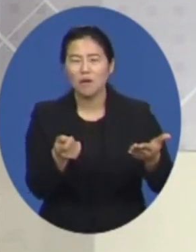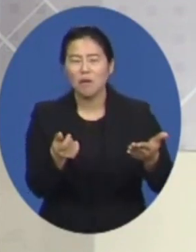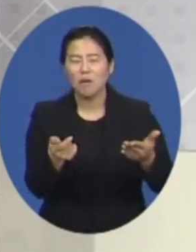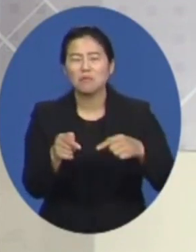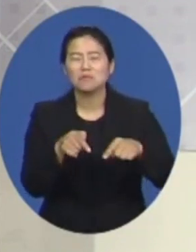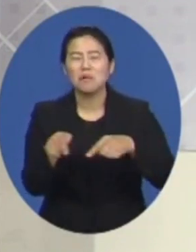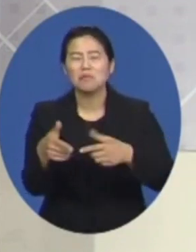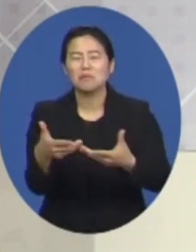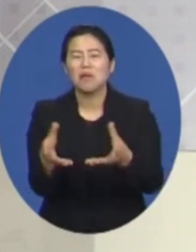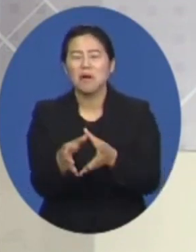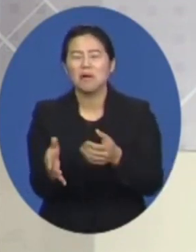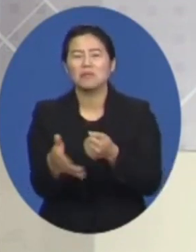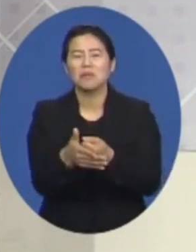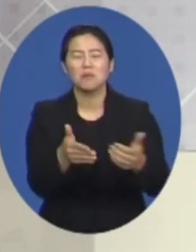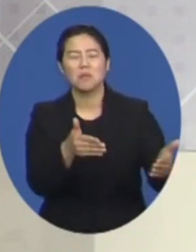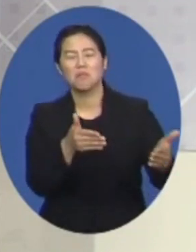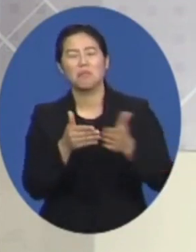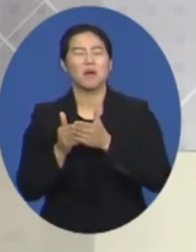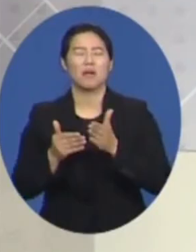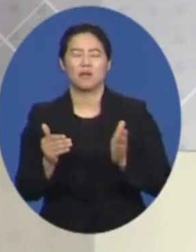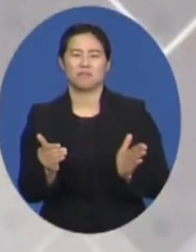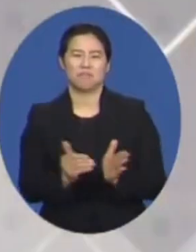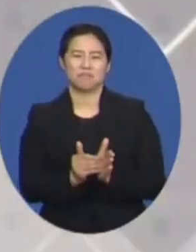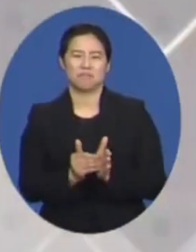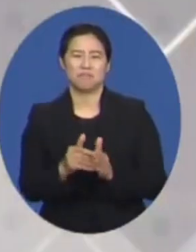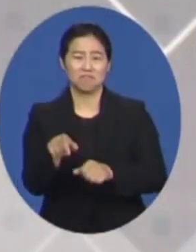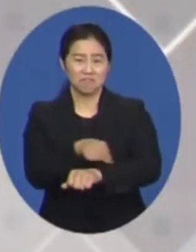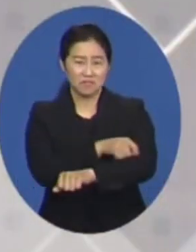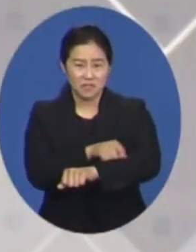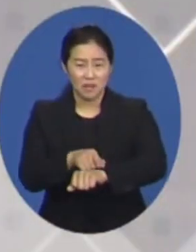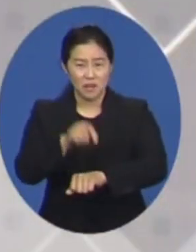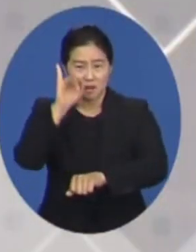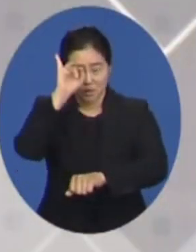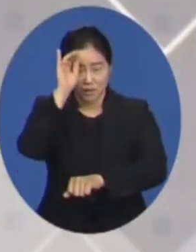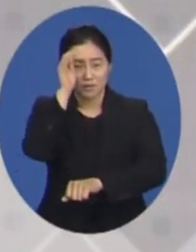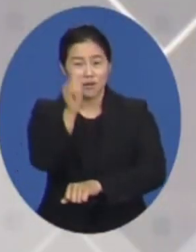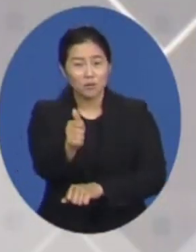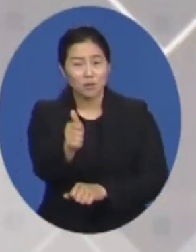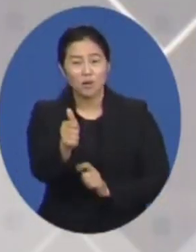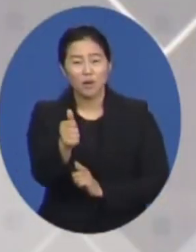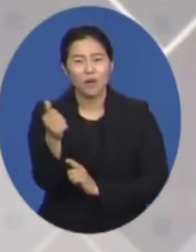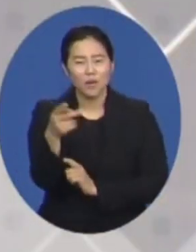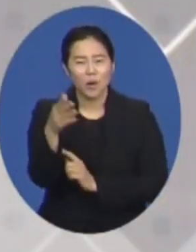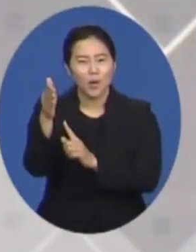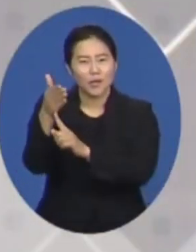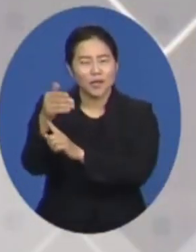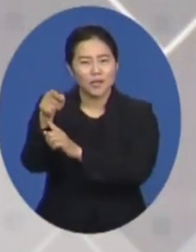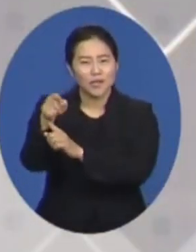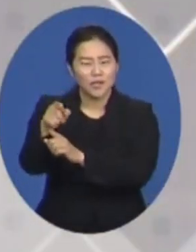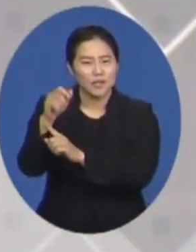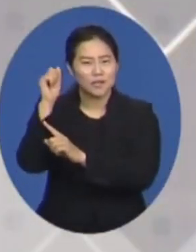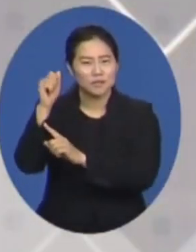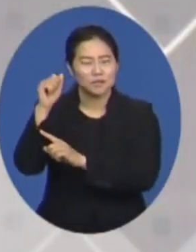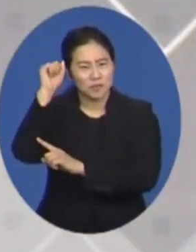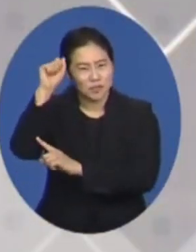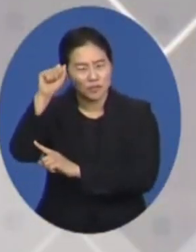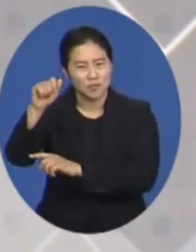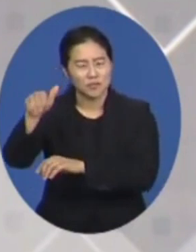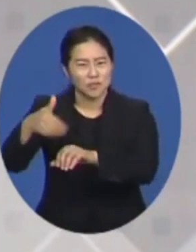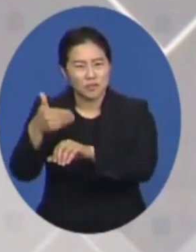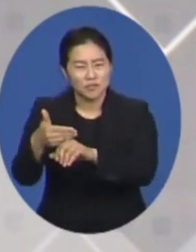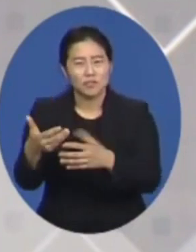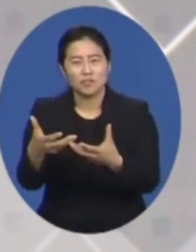정당이라고 거절을 당했습니다 특히 박근혜 대통령님과 태극기 새벽까지 부정을